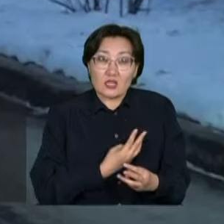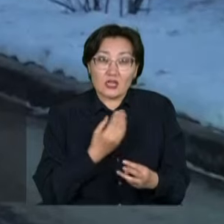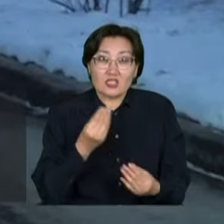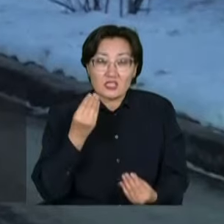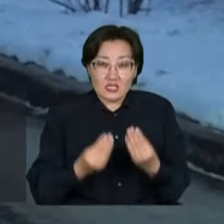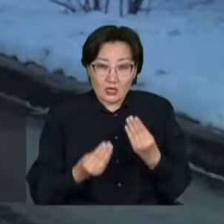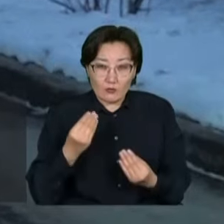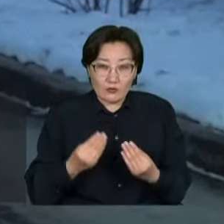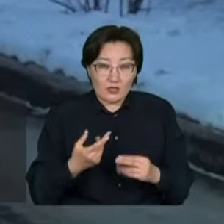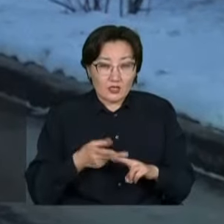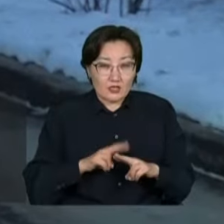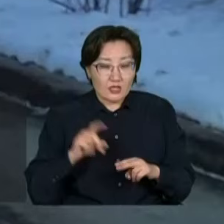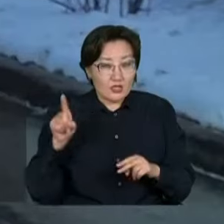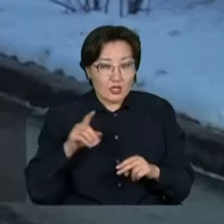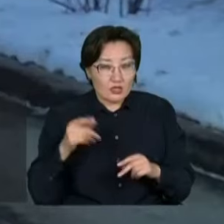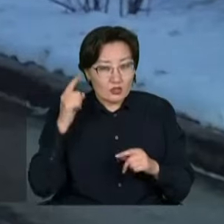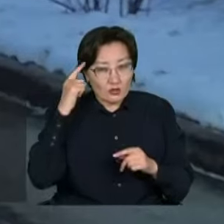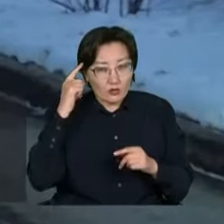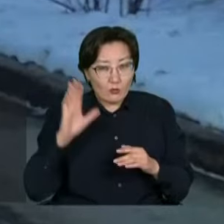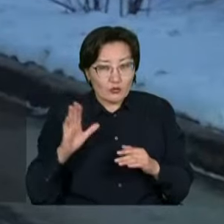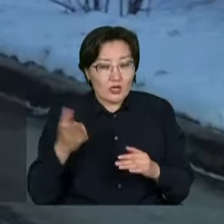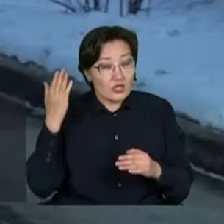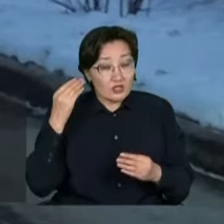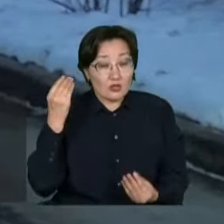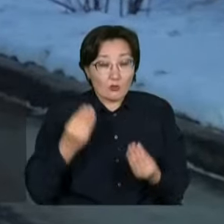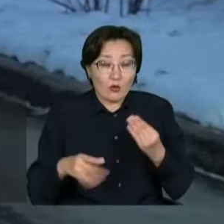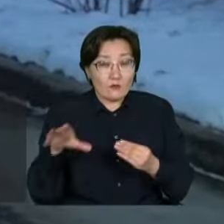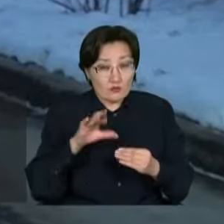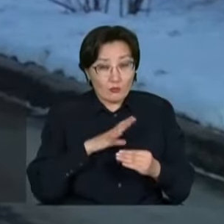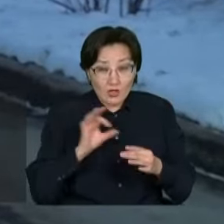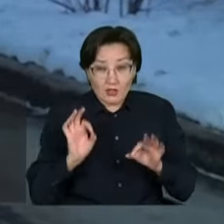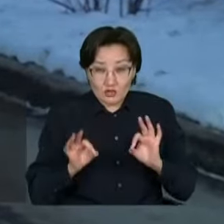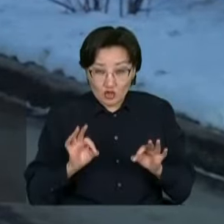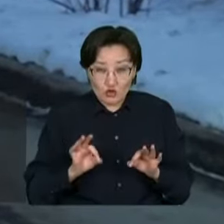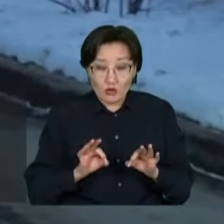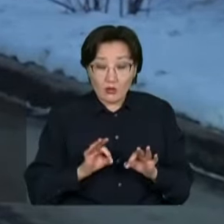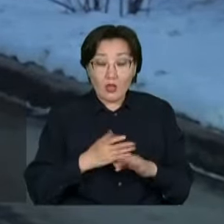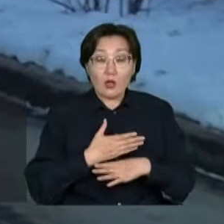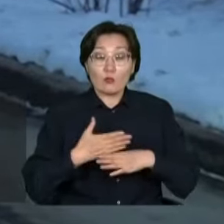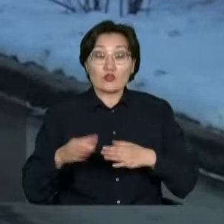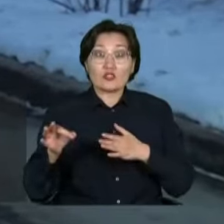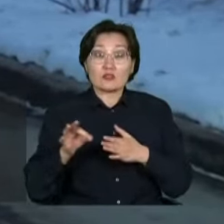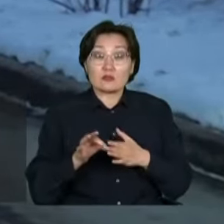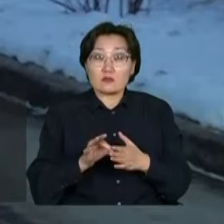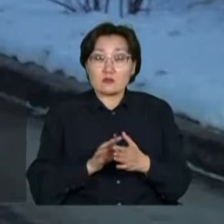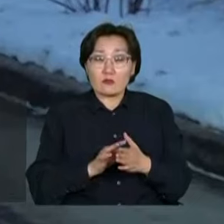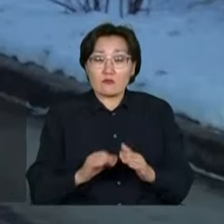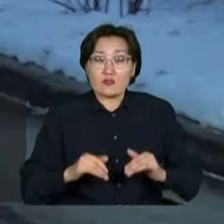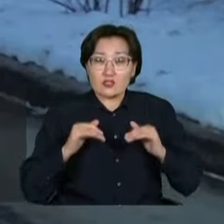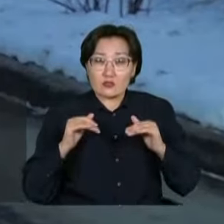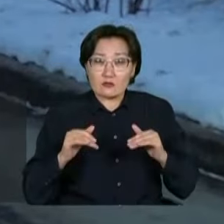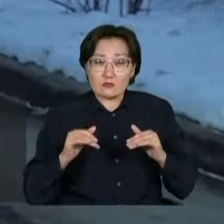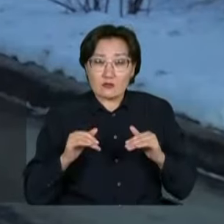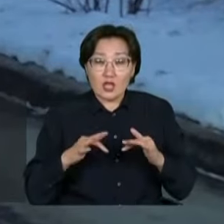Я даже об этом не подозревала. Раньше играли, все было хорошо, потом резко это